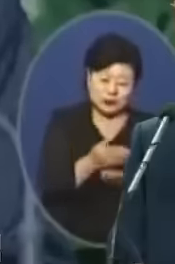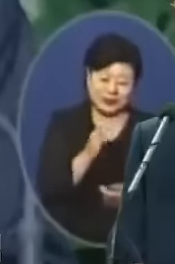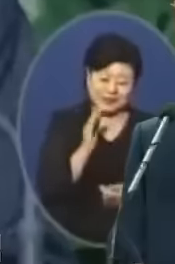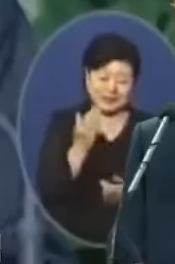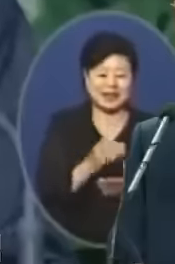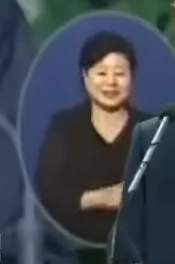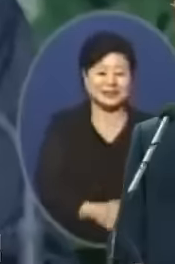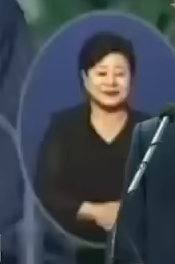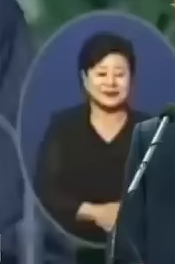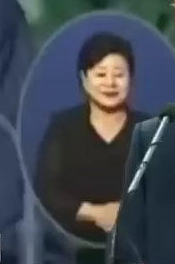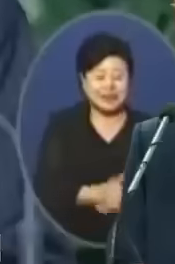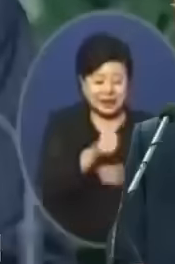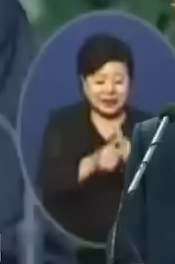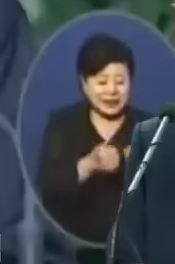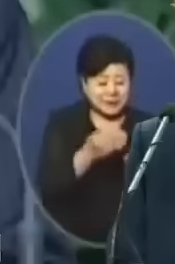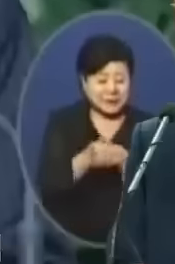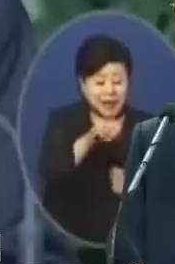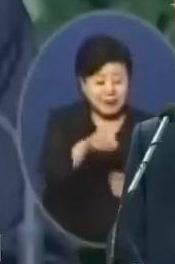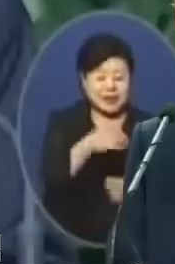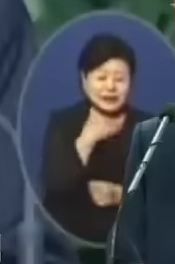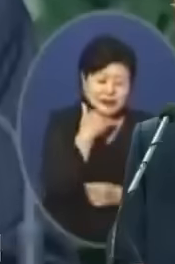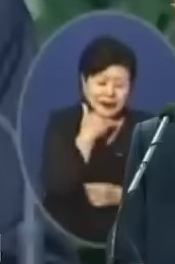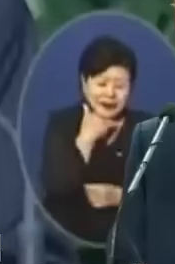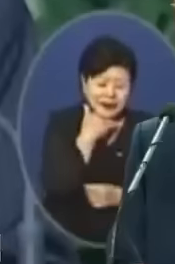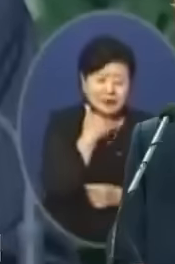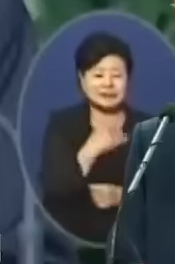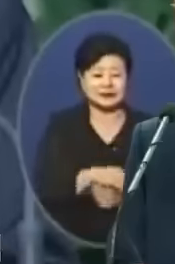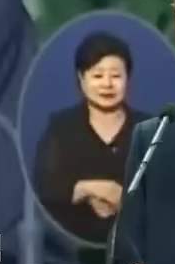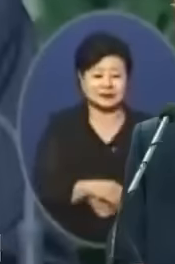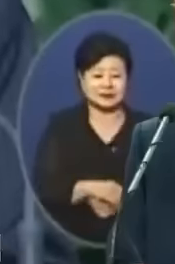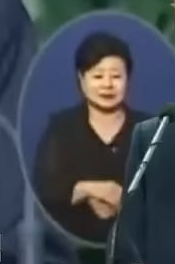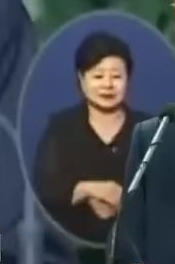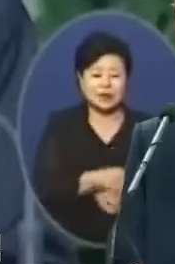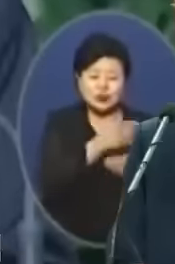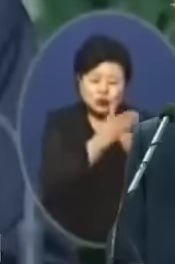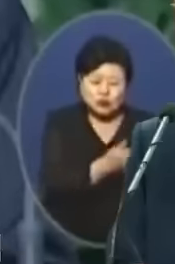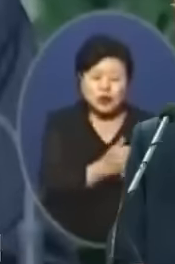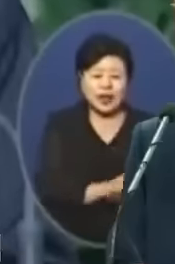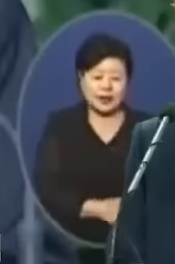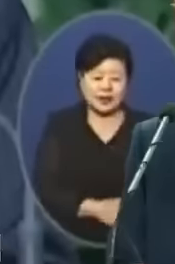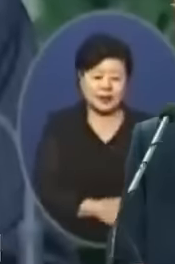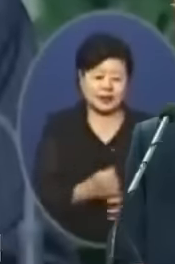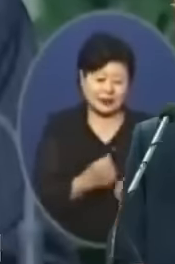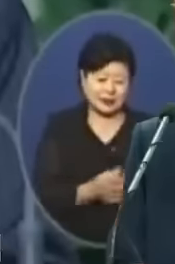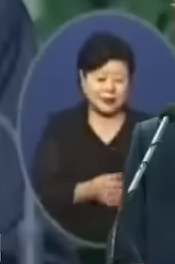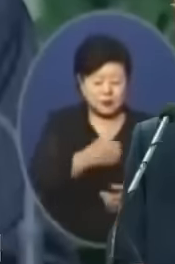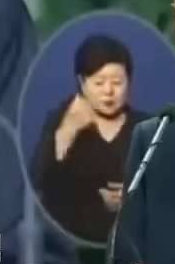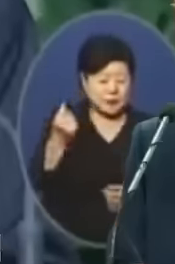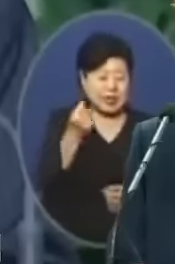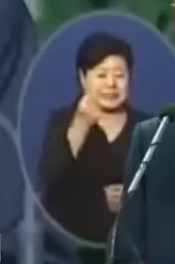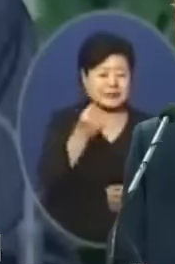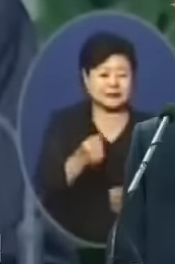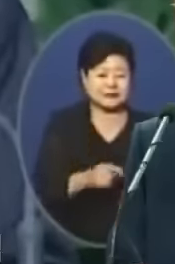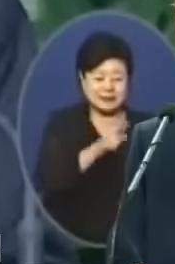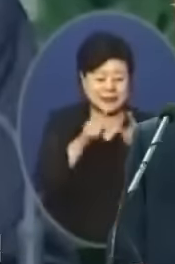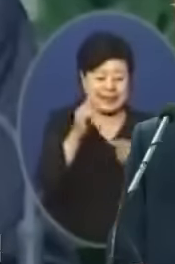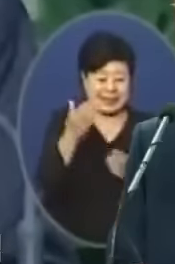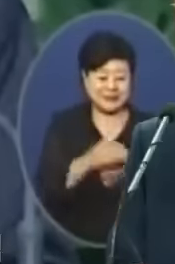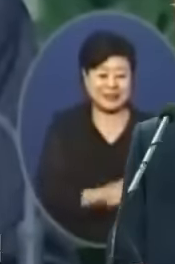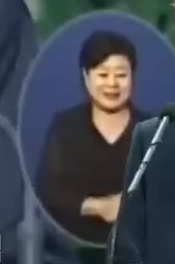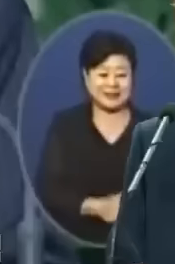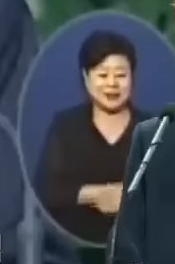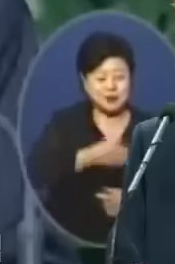것입니다. 하나님 앞에서 기다린다는 것은 굉장히 중요한 일인 것입니다. 그래서 꿈을 가지고 인생을 살아야 되는